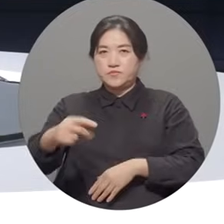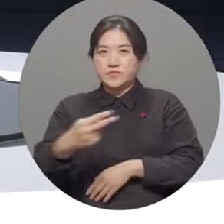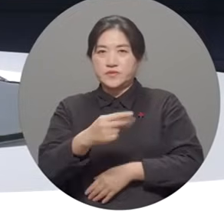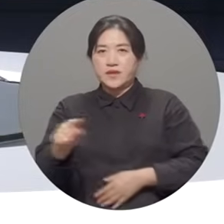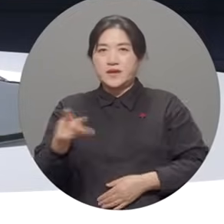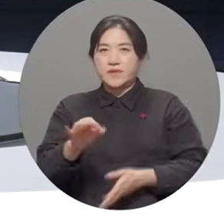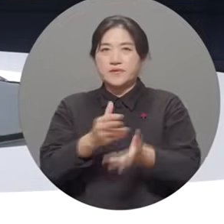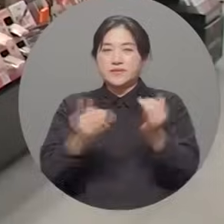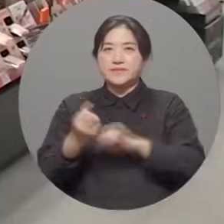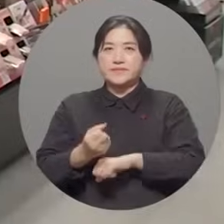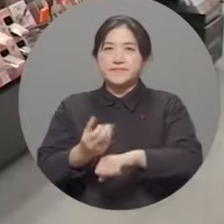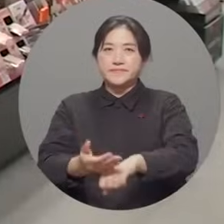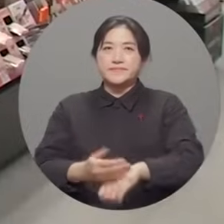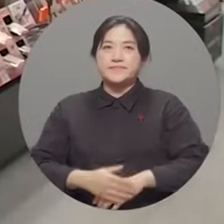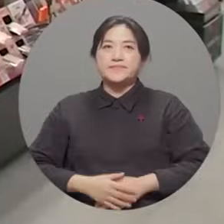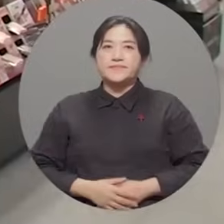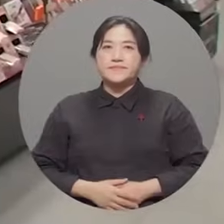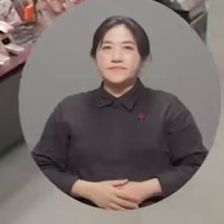취재했습니다.